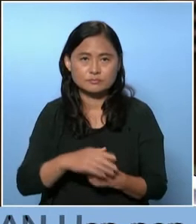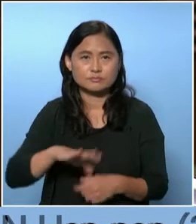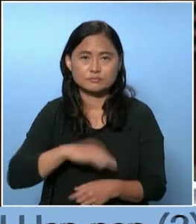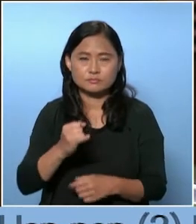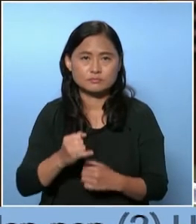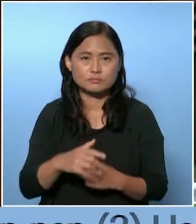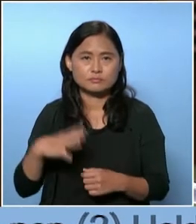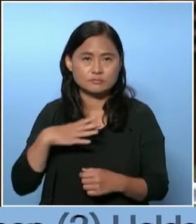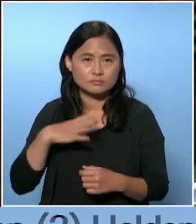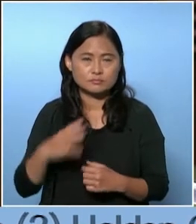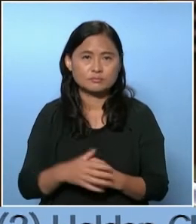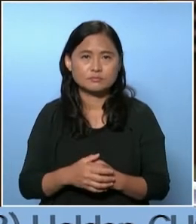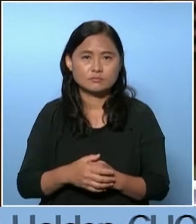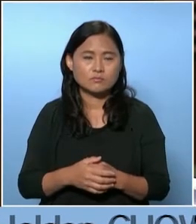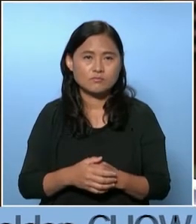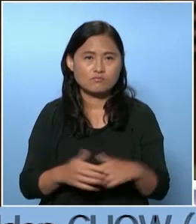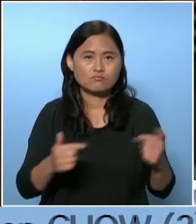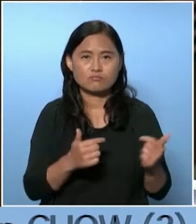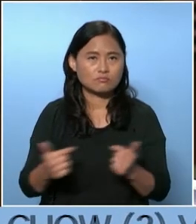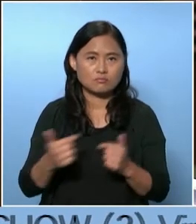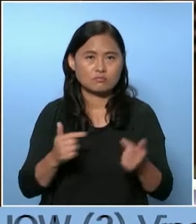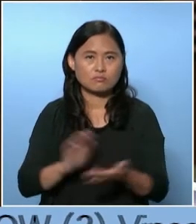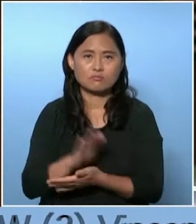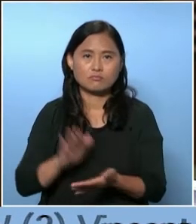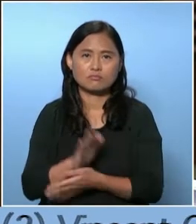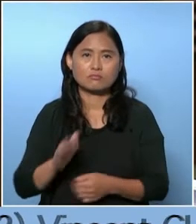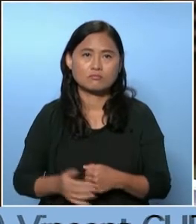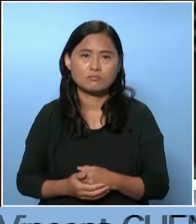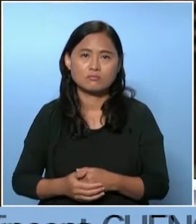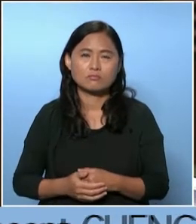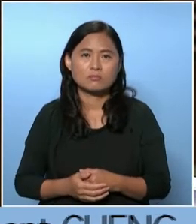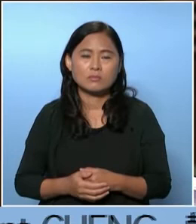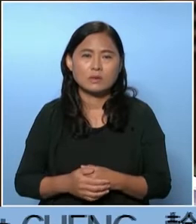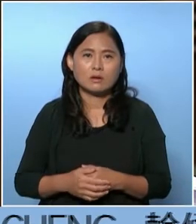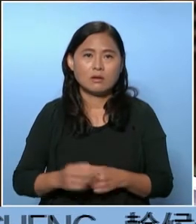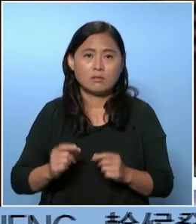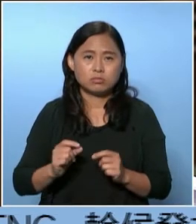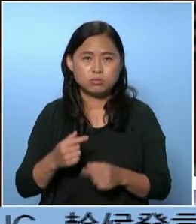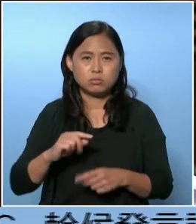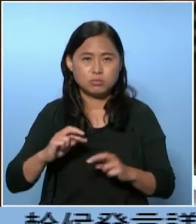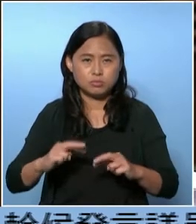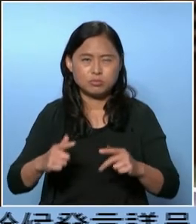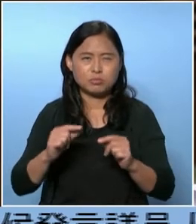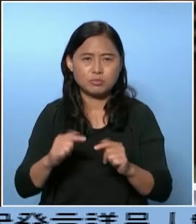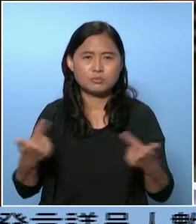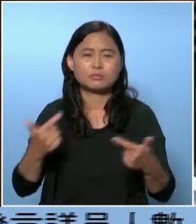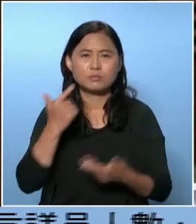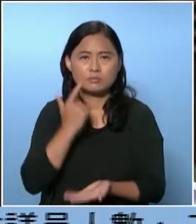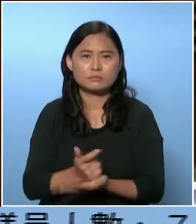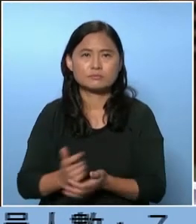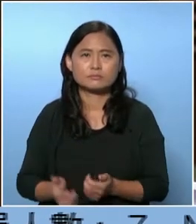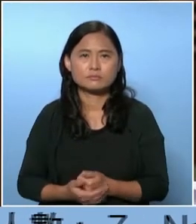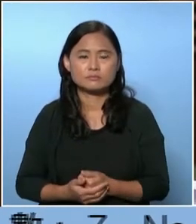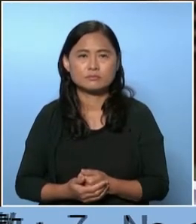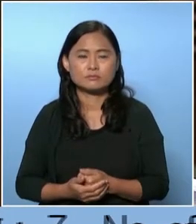況已經是持續多年，而且是日趨嚴重。即使本會今